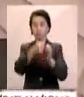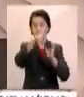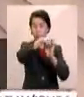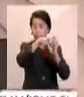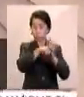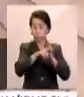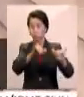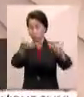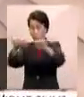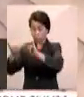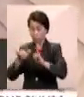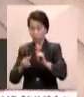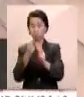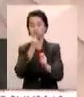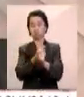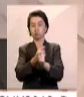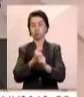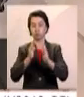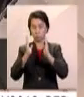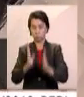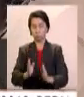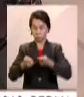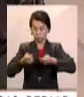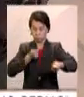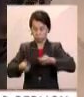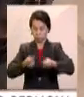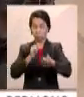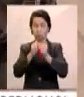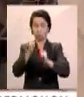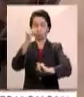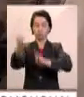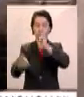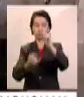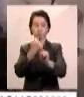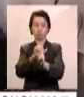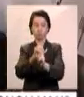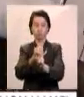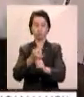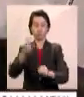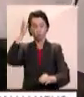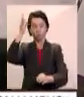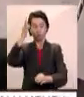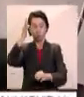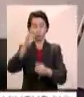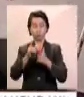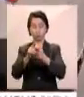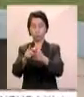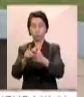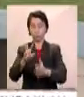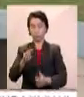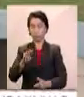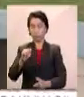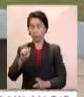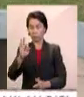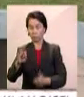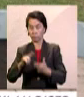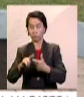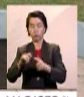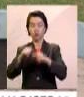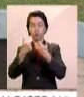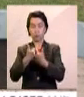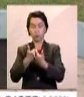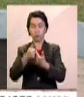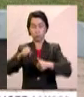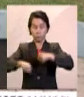dan standard yang ditetapkan oleh Badan Pengelola Sukan Antarabangsa. Persekutuan Olahraga Malaysia MA serta Persekutuan